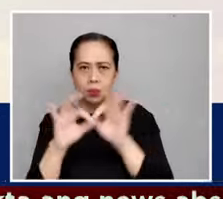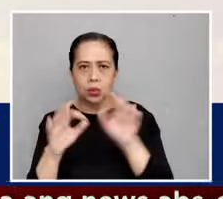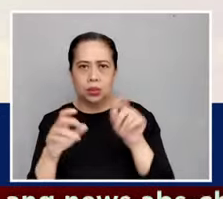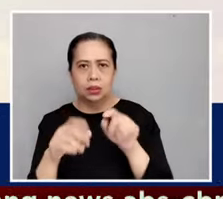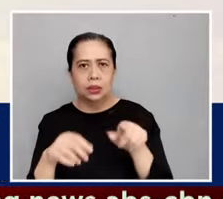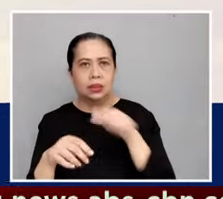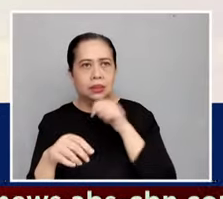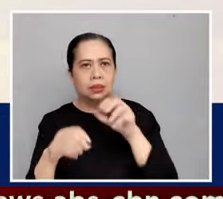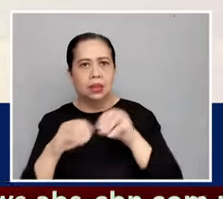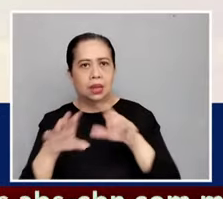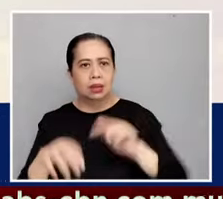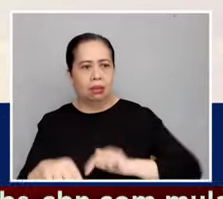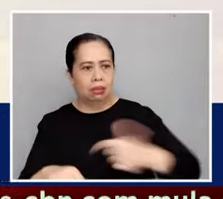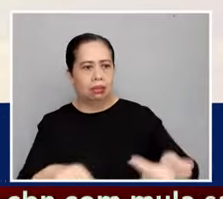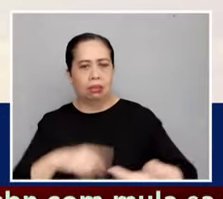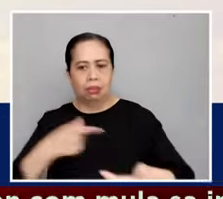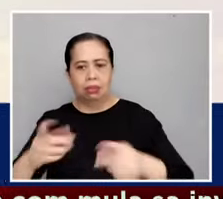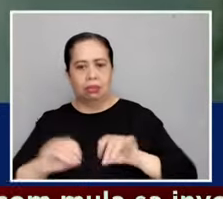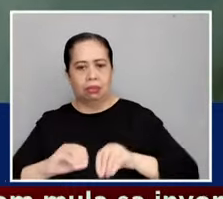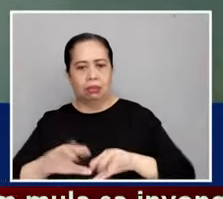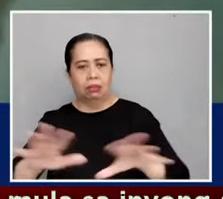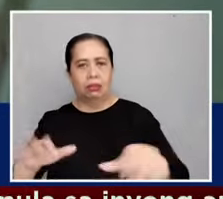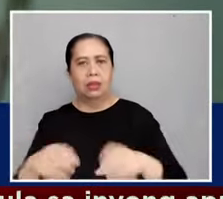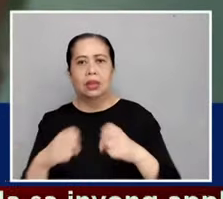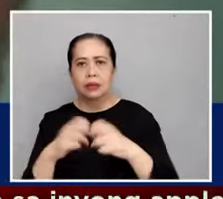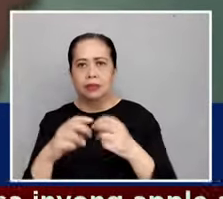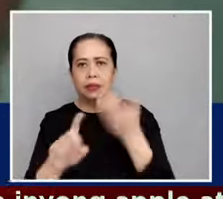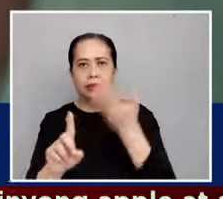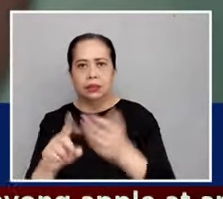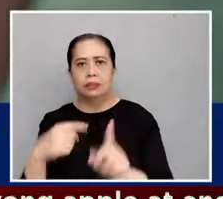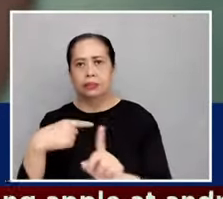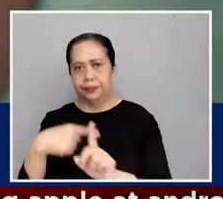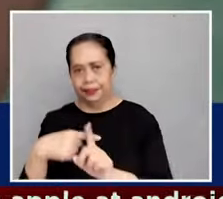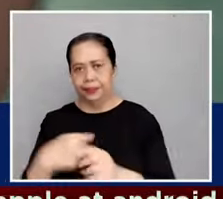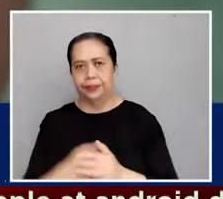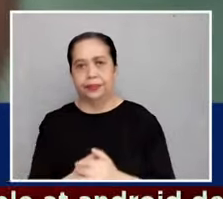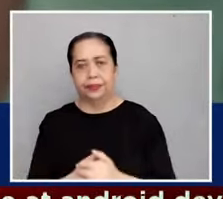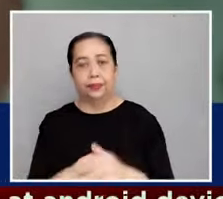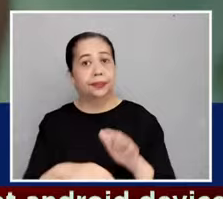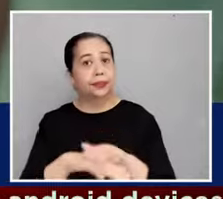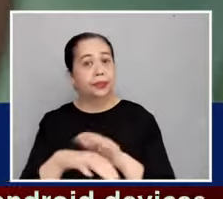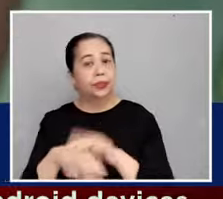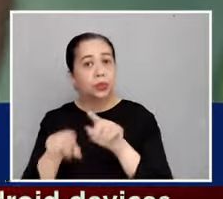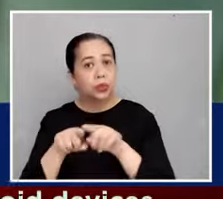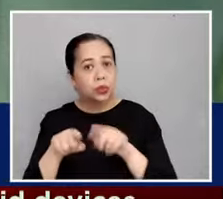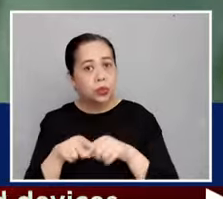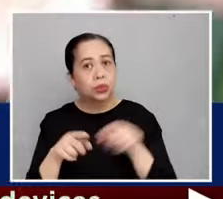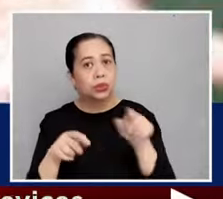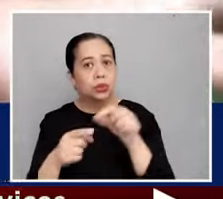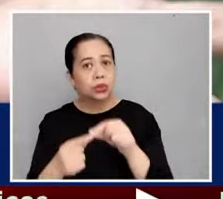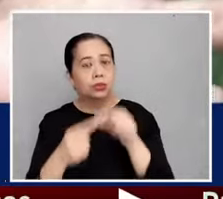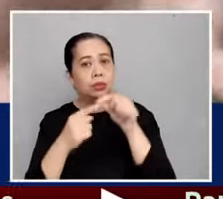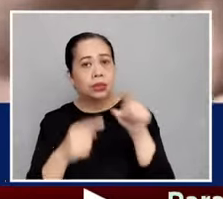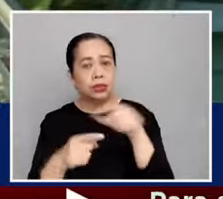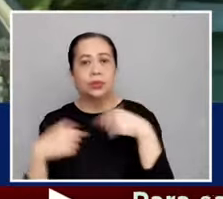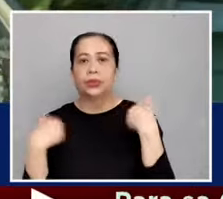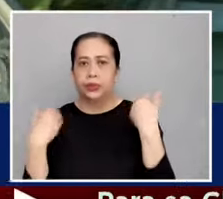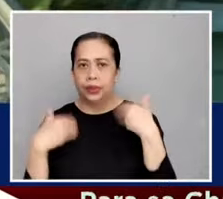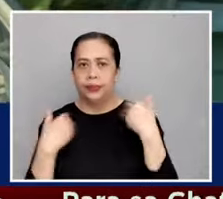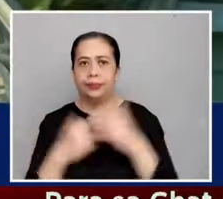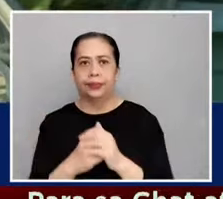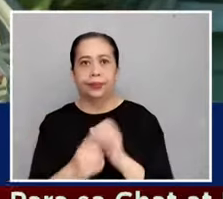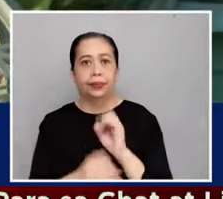siya makatransmit sa infection, even if it's positive. May paalala rin si Lawrence, lalo na sa kabataan. If